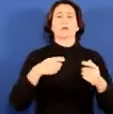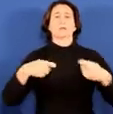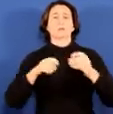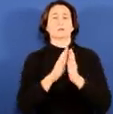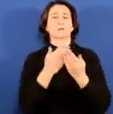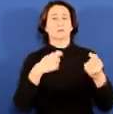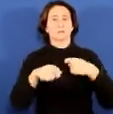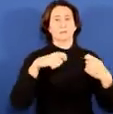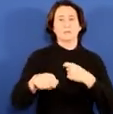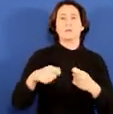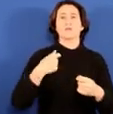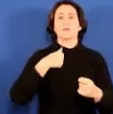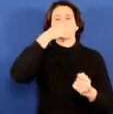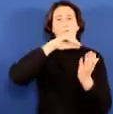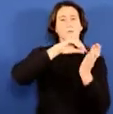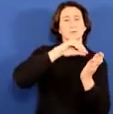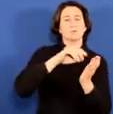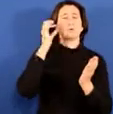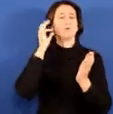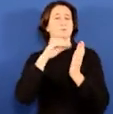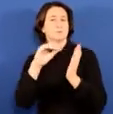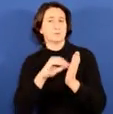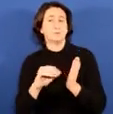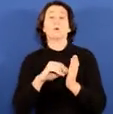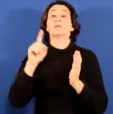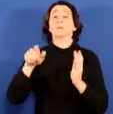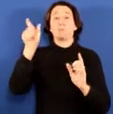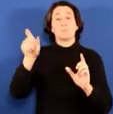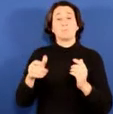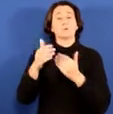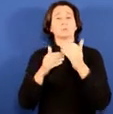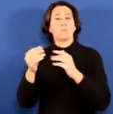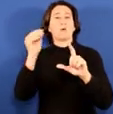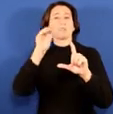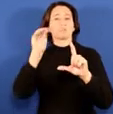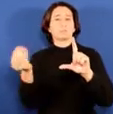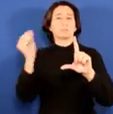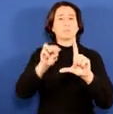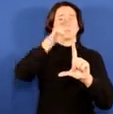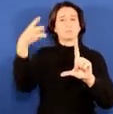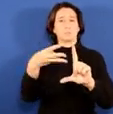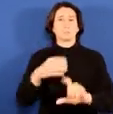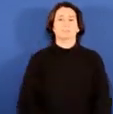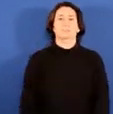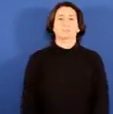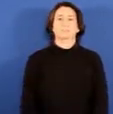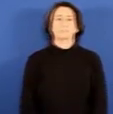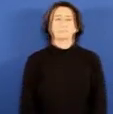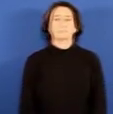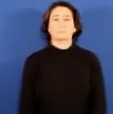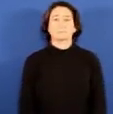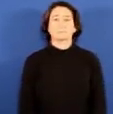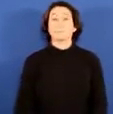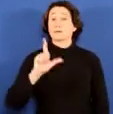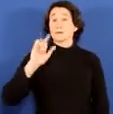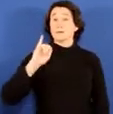Gómez Juradok hasiera eman die jardunaldiei hitzaldi baten bidez. Egun horretan ere, honako hauek parte hartu dute besteak beste.